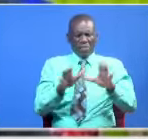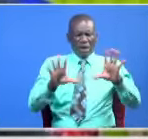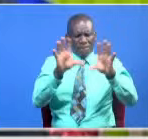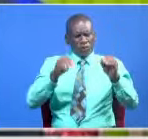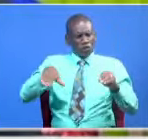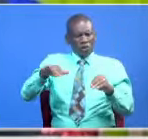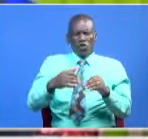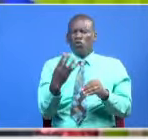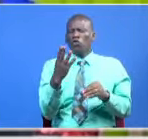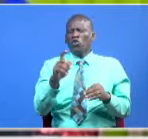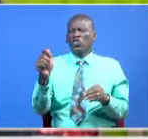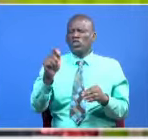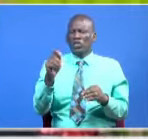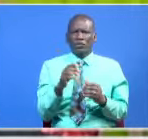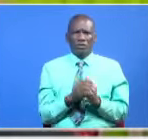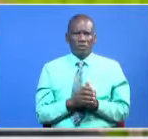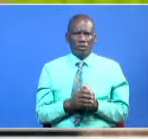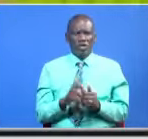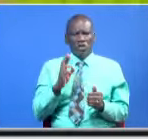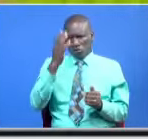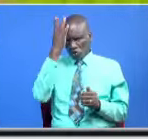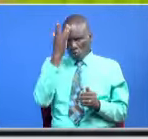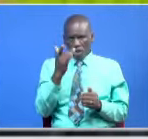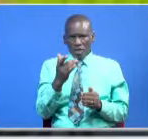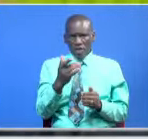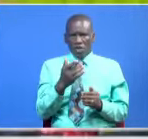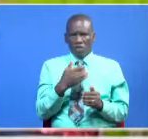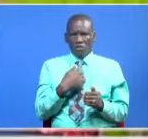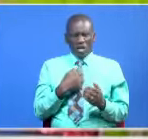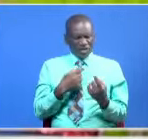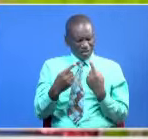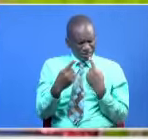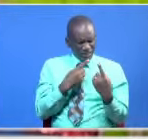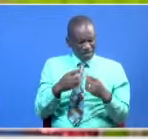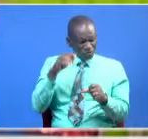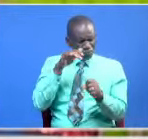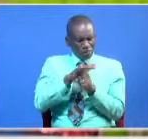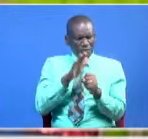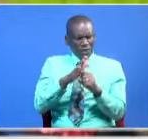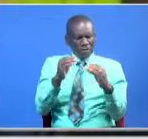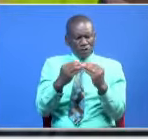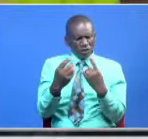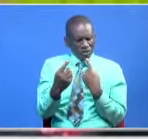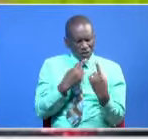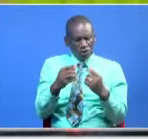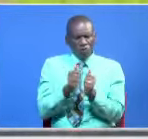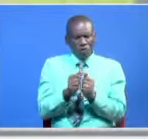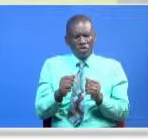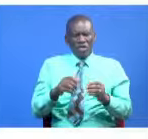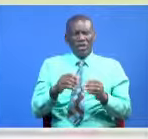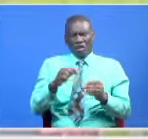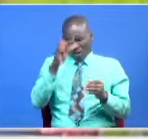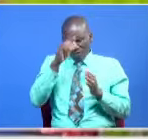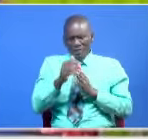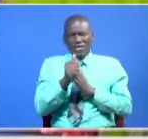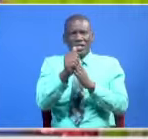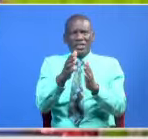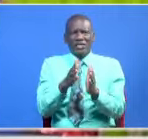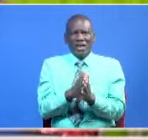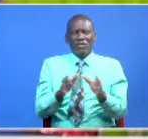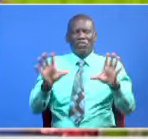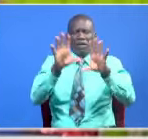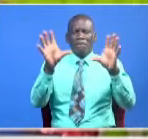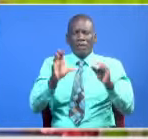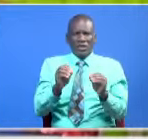4, kwa sababu tumekuwa tuna consultations mingi na viongozi wa serikali, the budget